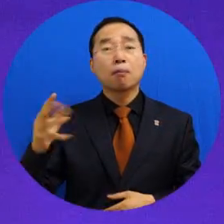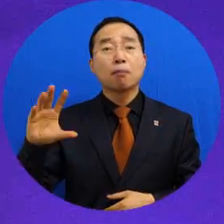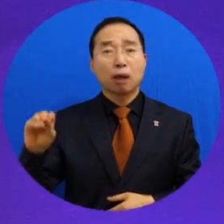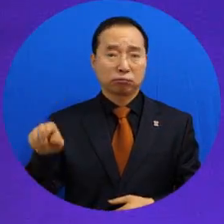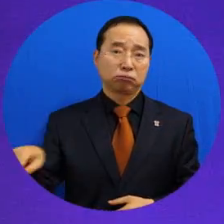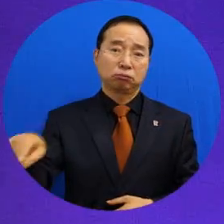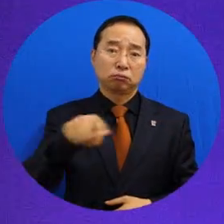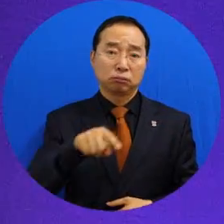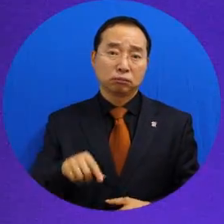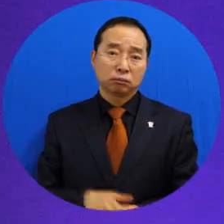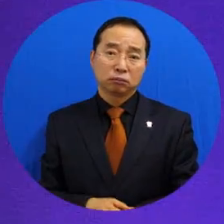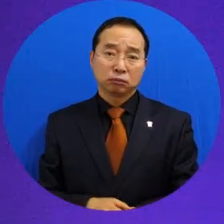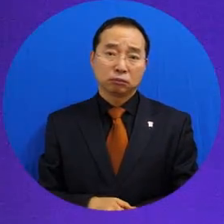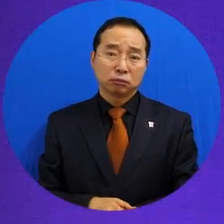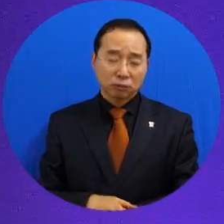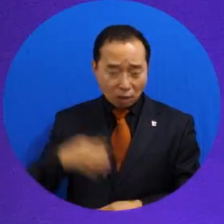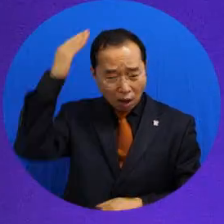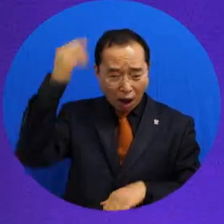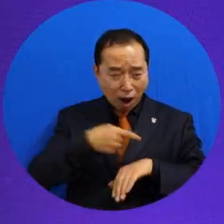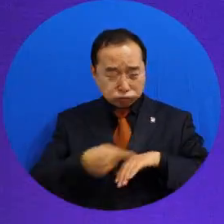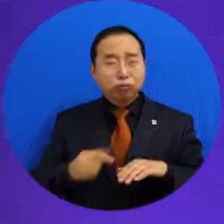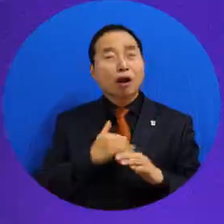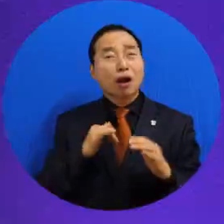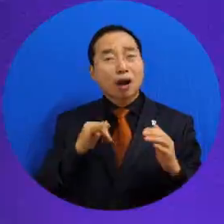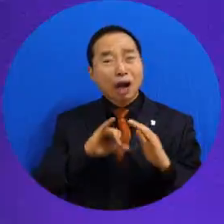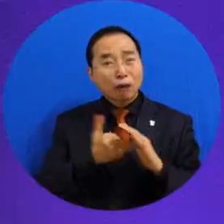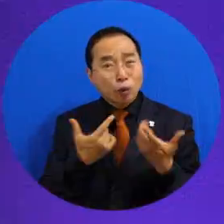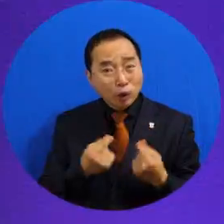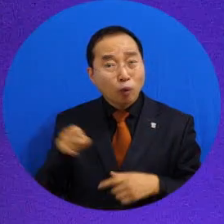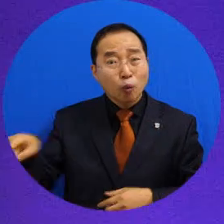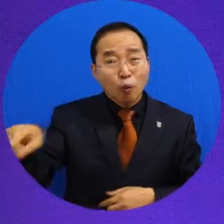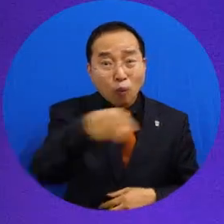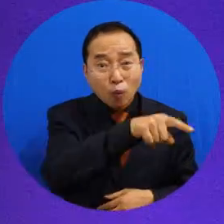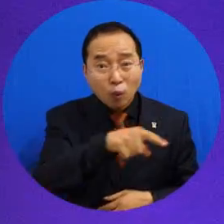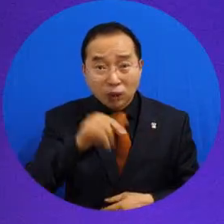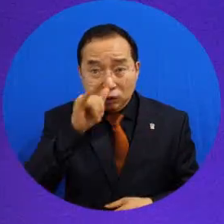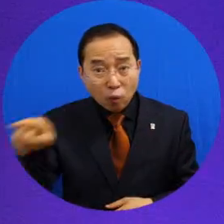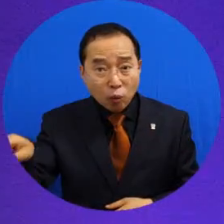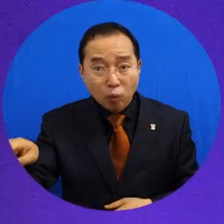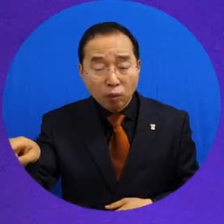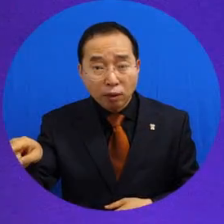혈연의 가족들이 벌써 밖에 있는데 이들을 통해서 저는 세계화를 더